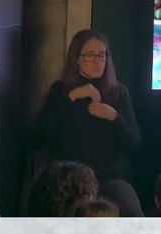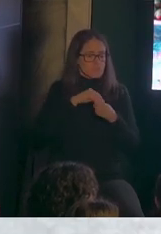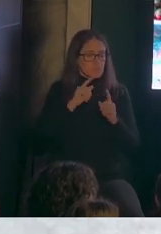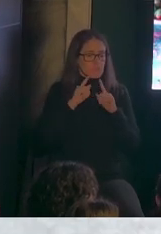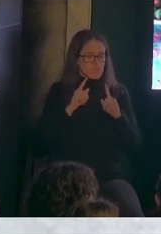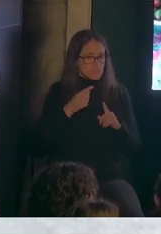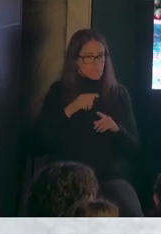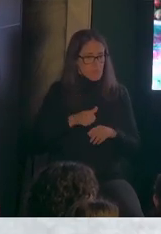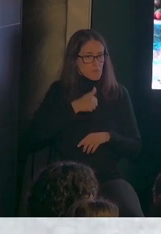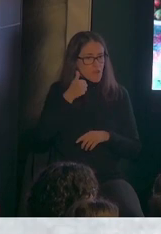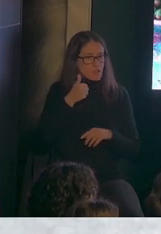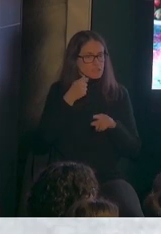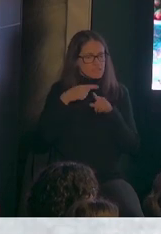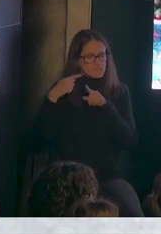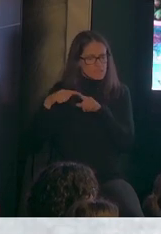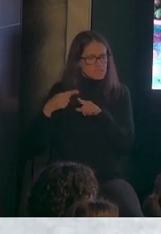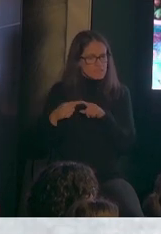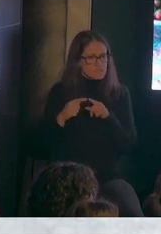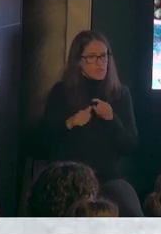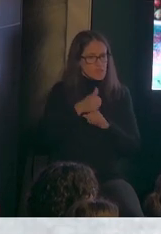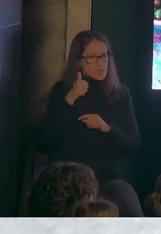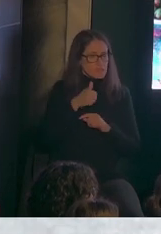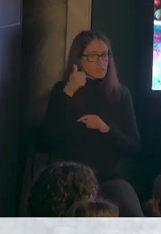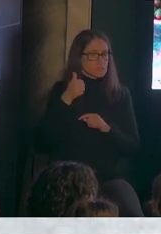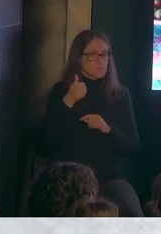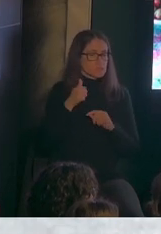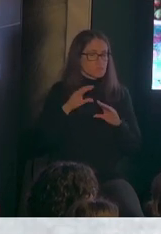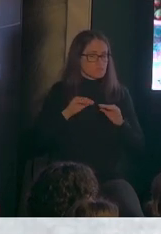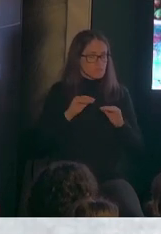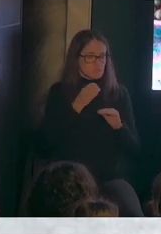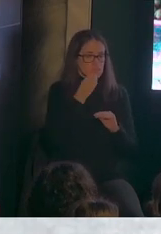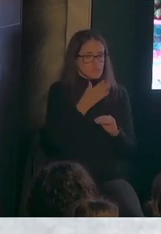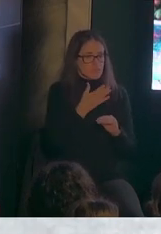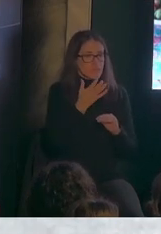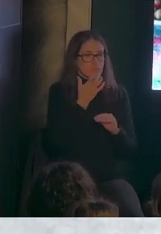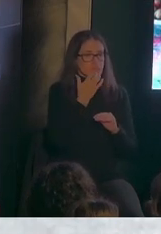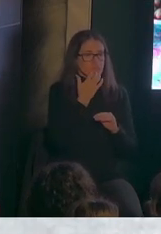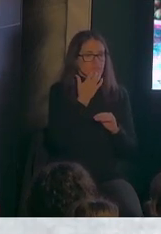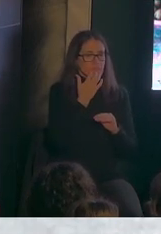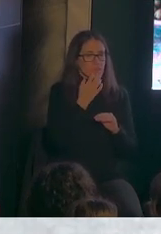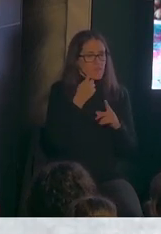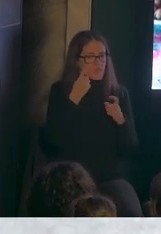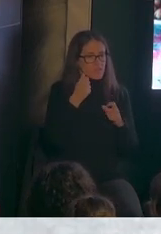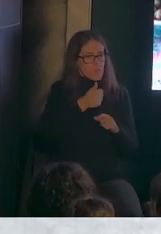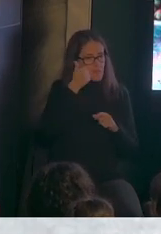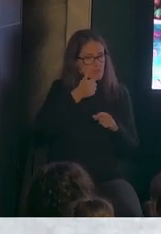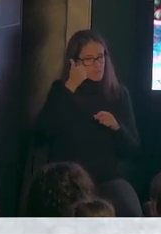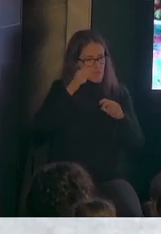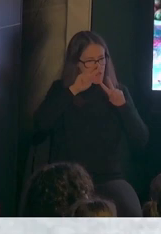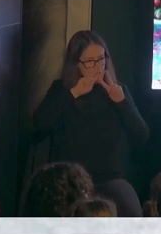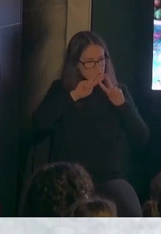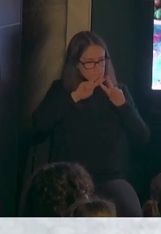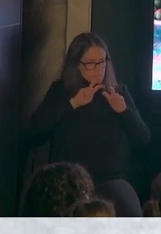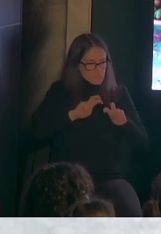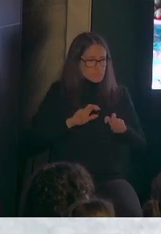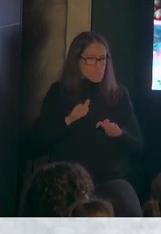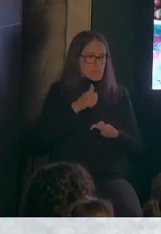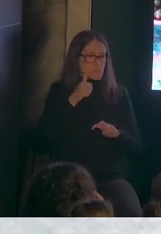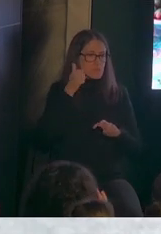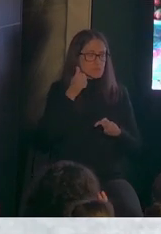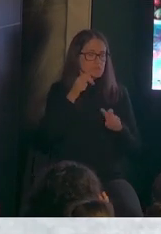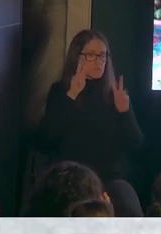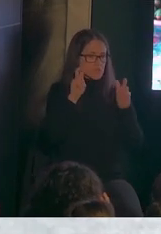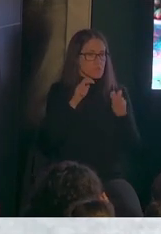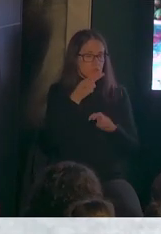i amb diferents funcionalitats. I la veritat que bueno, encara hi ha molt camp per córrer aquí, però és un camp molt interessant.